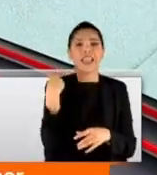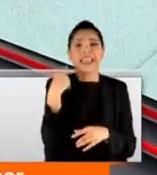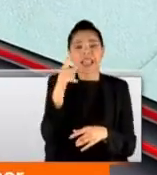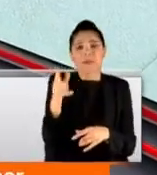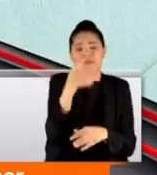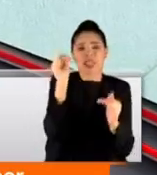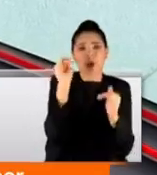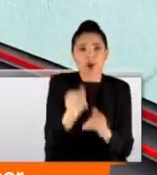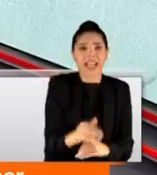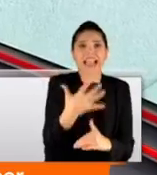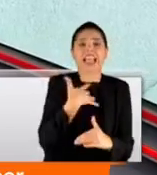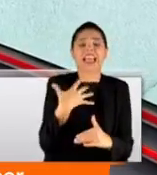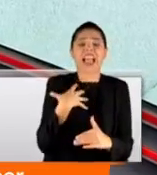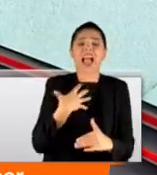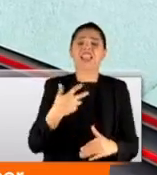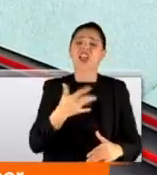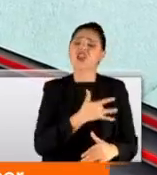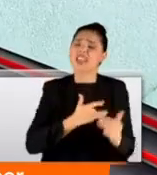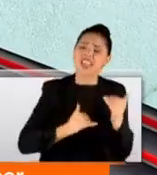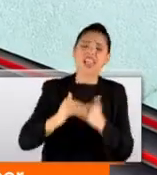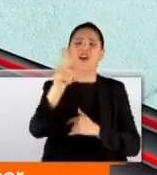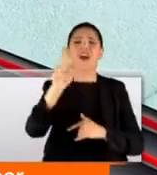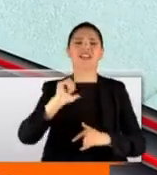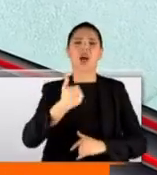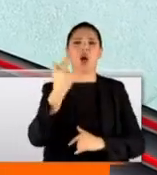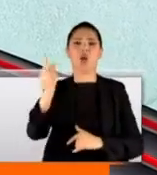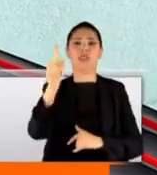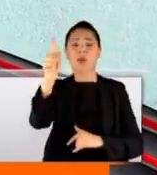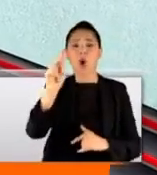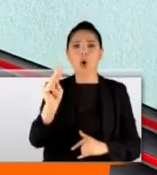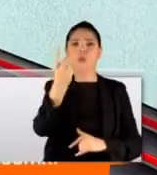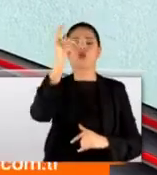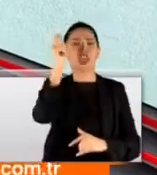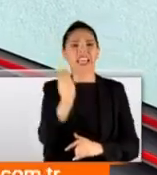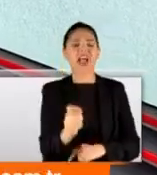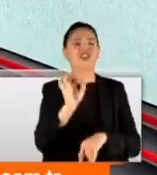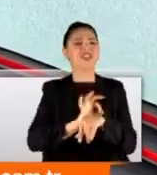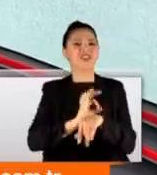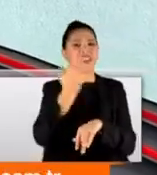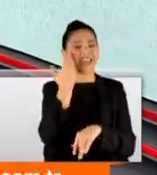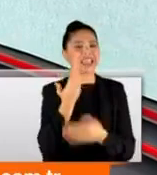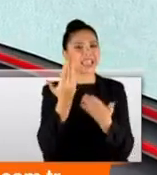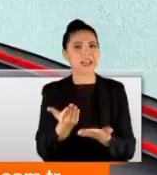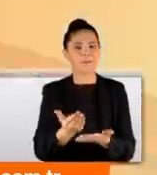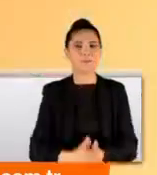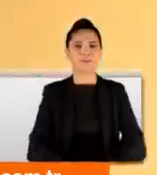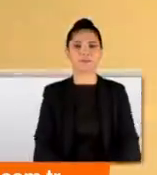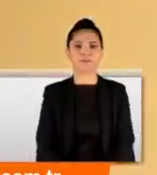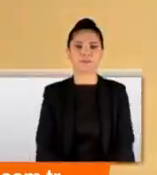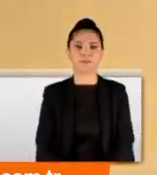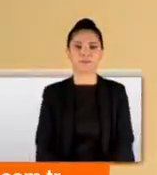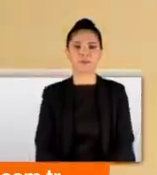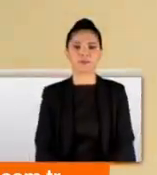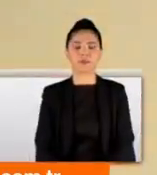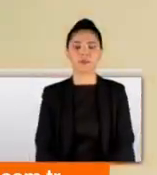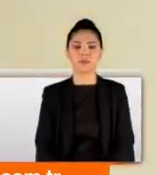bir görüntü ama kendi canından daha önemliydi onun için. Bu belli. İşte o mucizenin gerçekleştiği an. Bak seni. Evet,